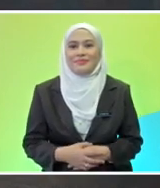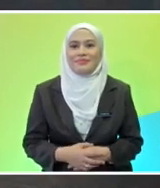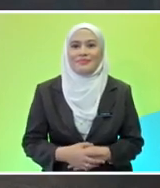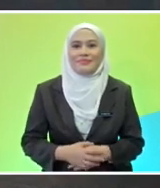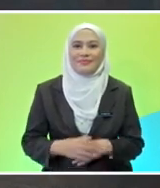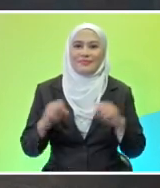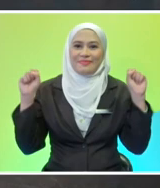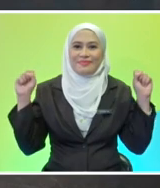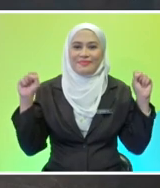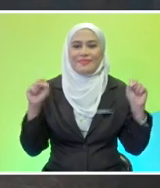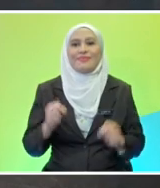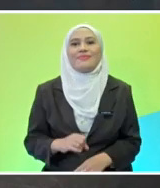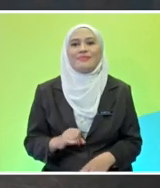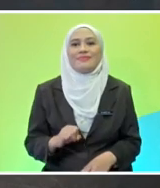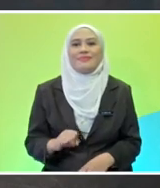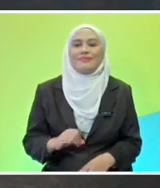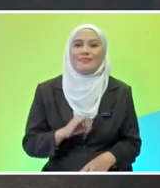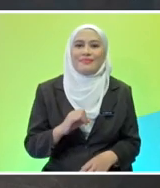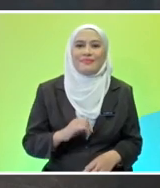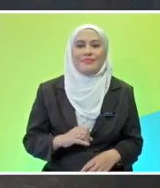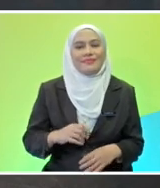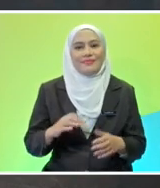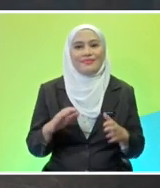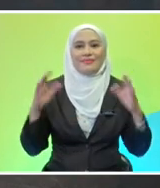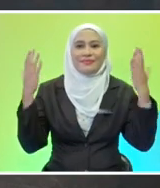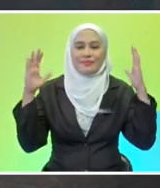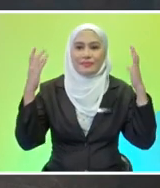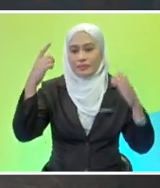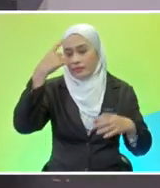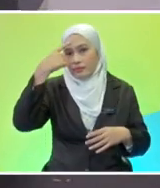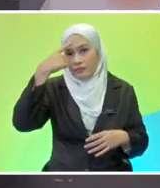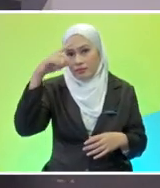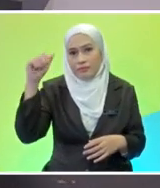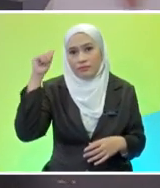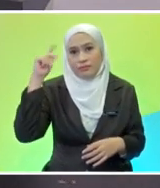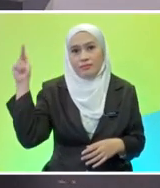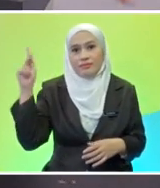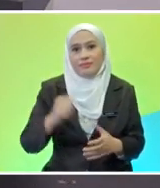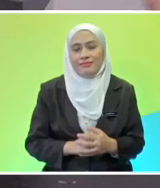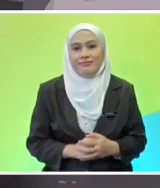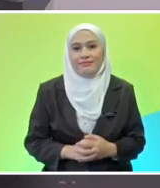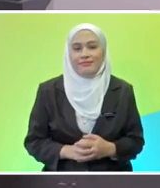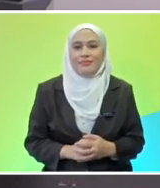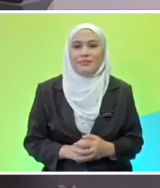Yeay! Bagi tepukan untuk Abang Atman. Yeay! Permainan ini cukup